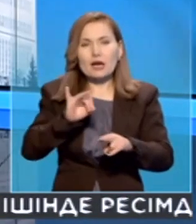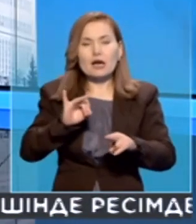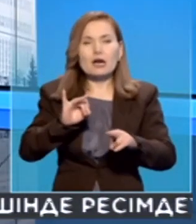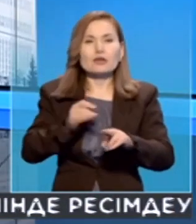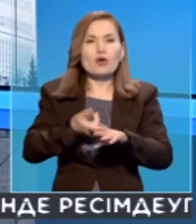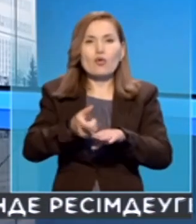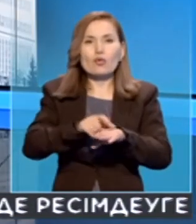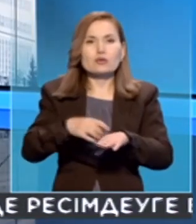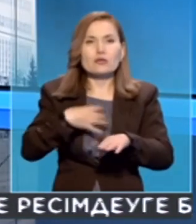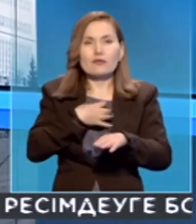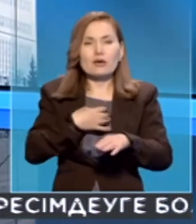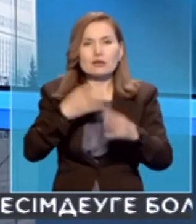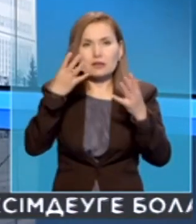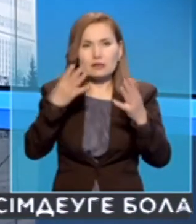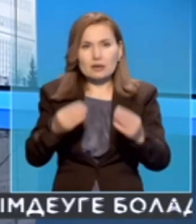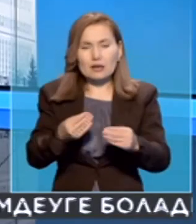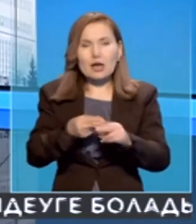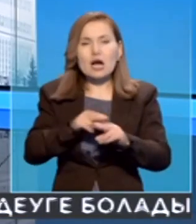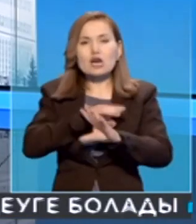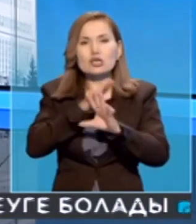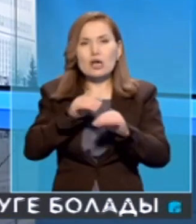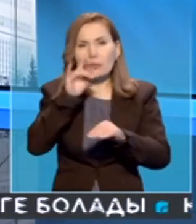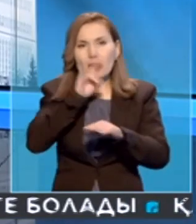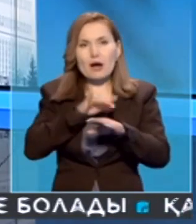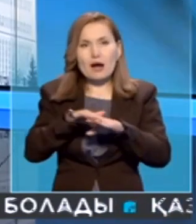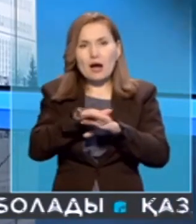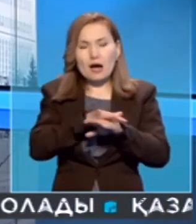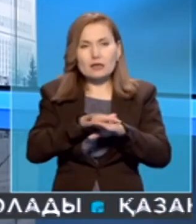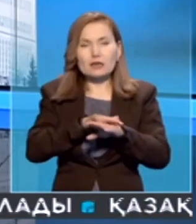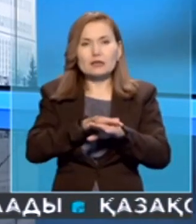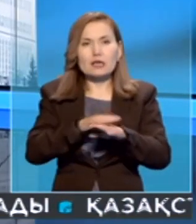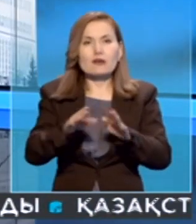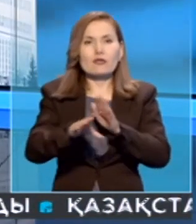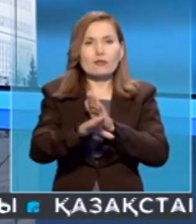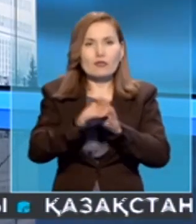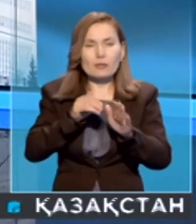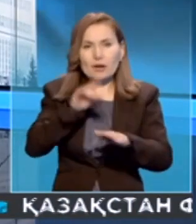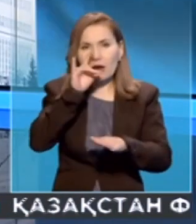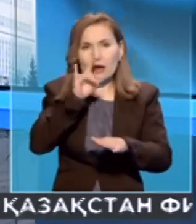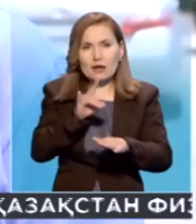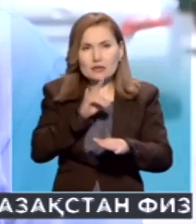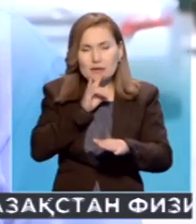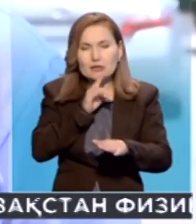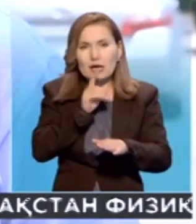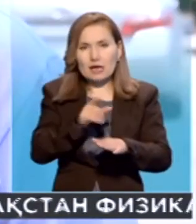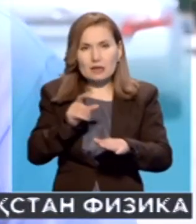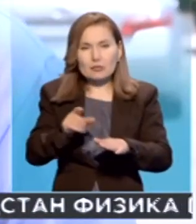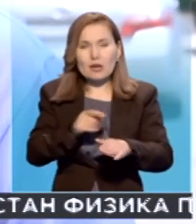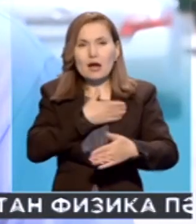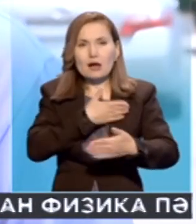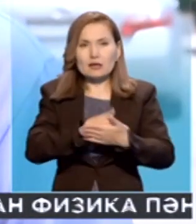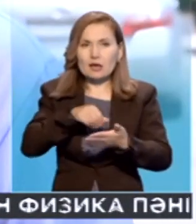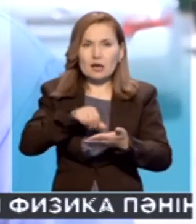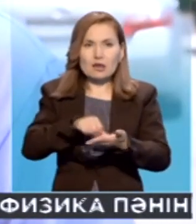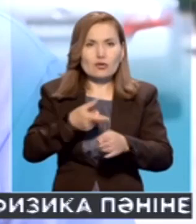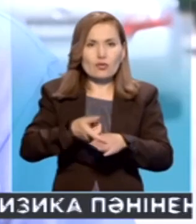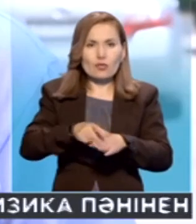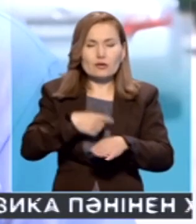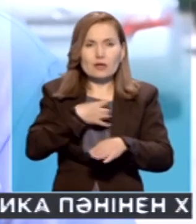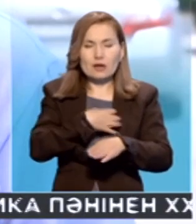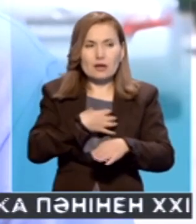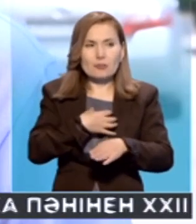Бүгінгі қажеттіліктерден туындаған жалпы халықтық қадам, дейді қазақстандықтар. Жалпы алатын болсақ, қазіргі